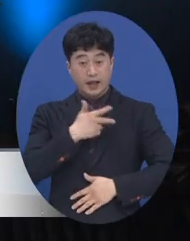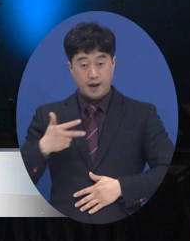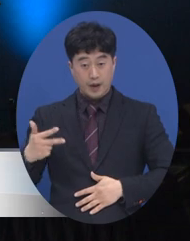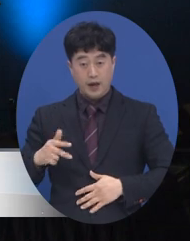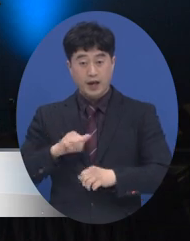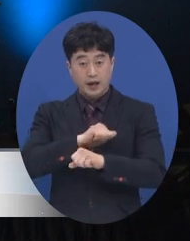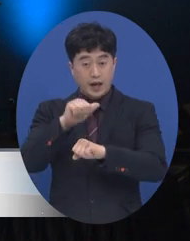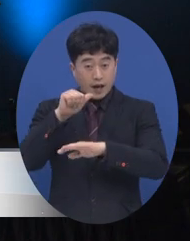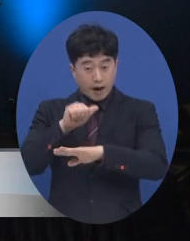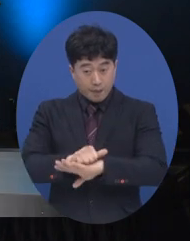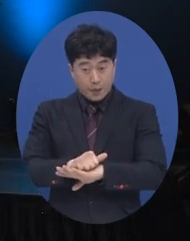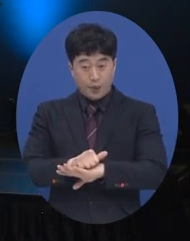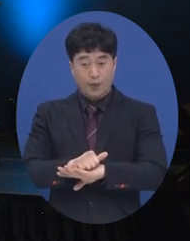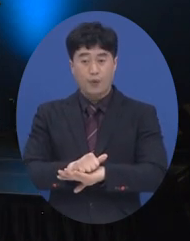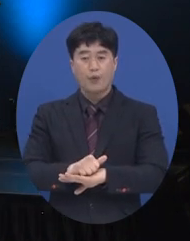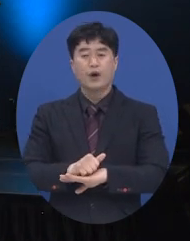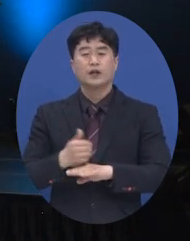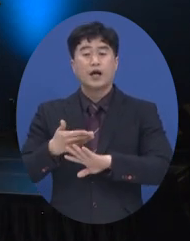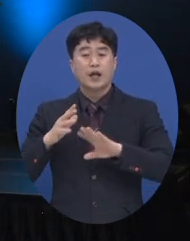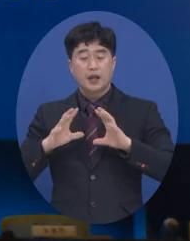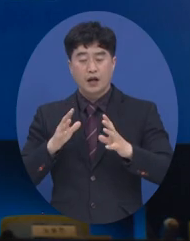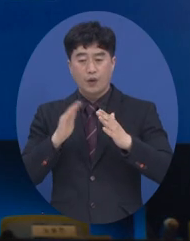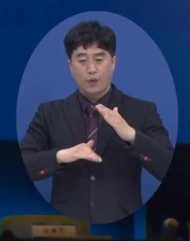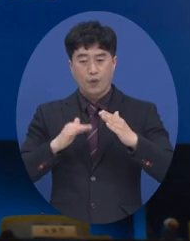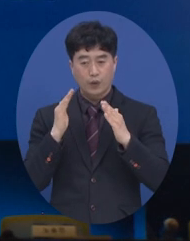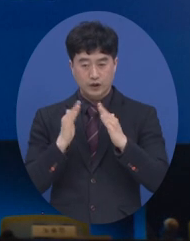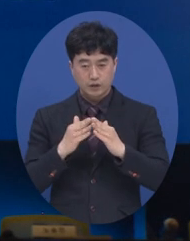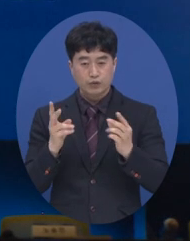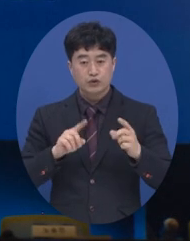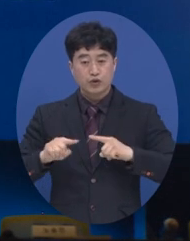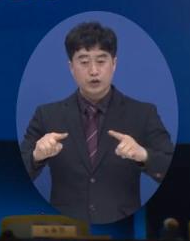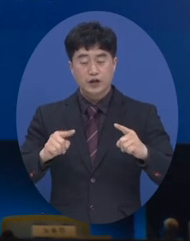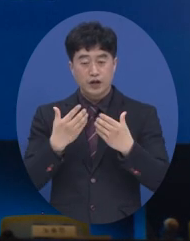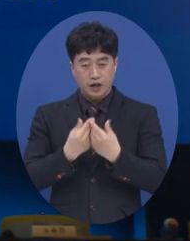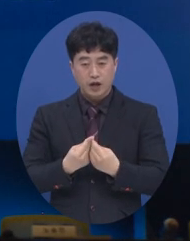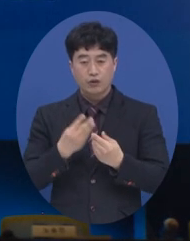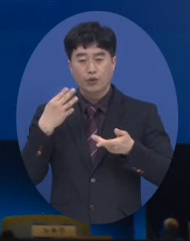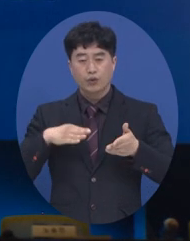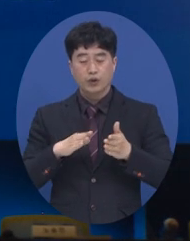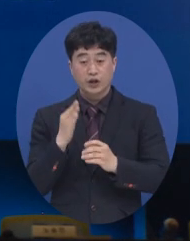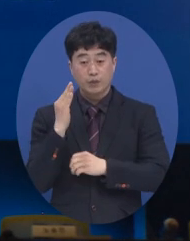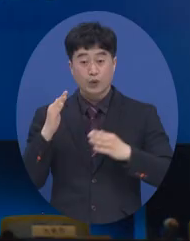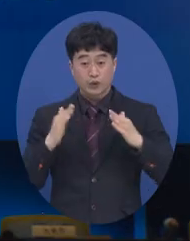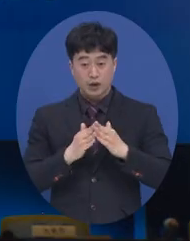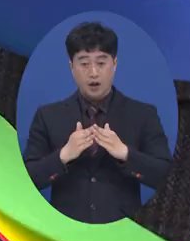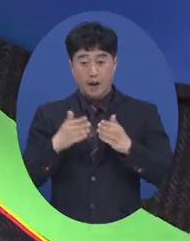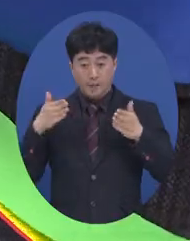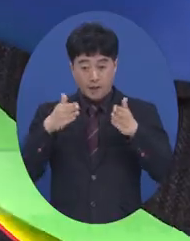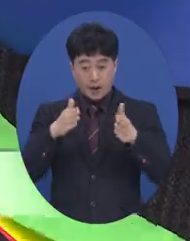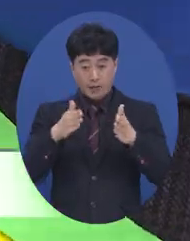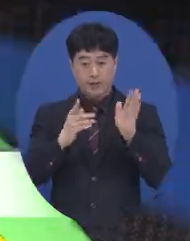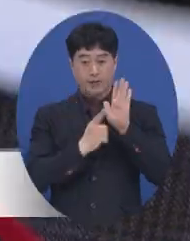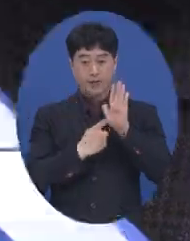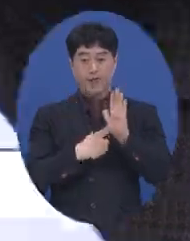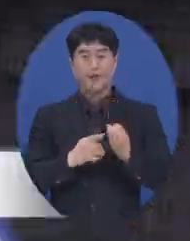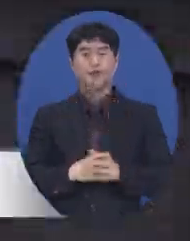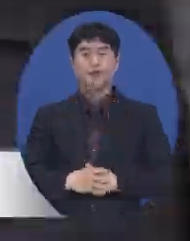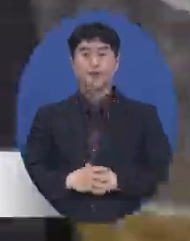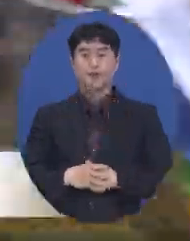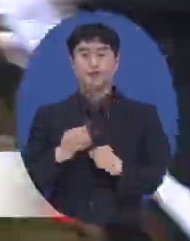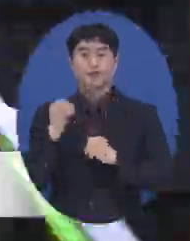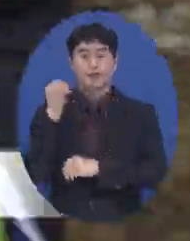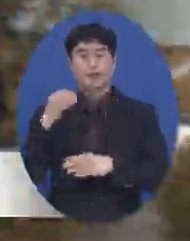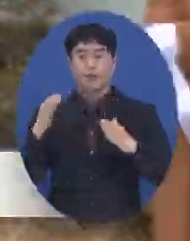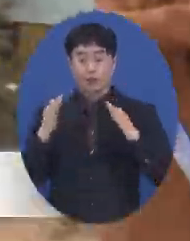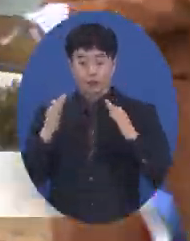등 해외 공공주택 정책 사례와 경기도의 기본주택 방향 등이 발표됐습니다. 기본주택을 직접